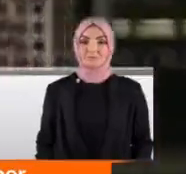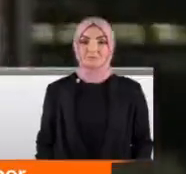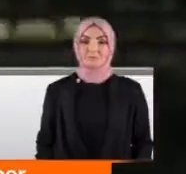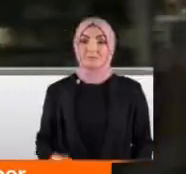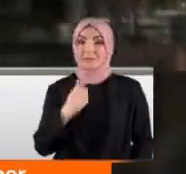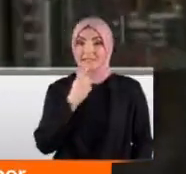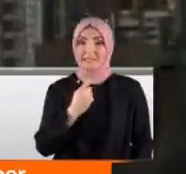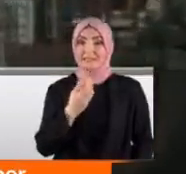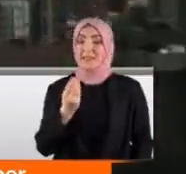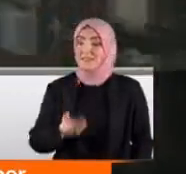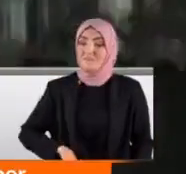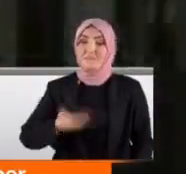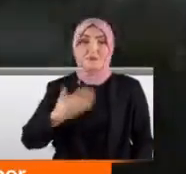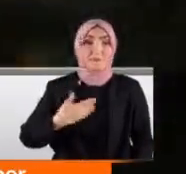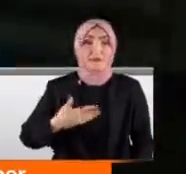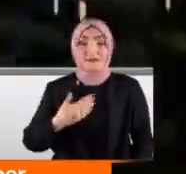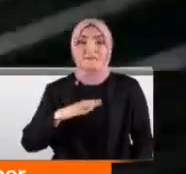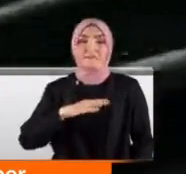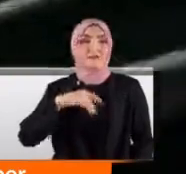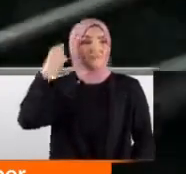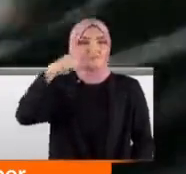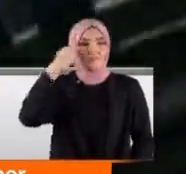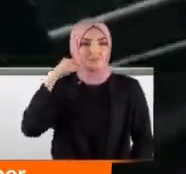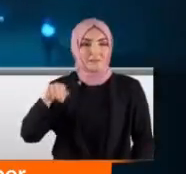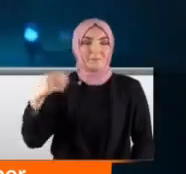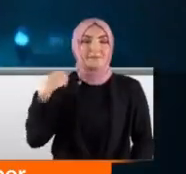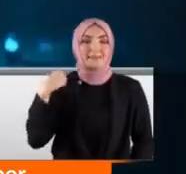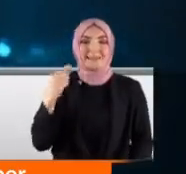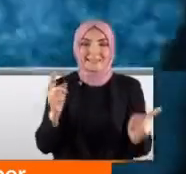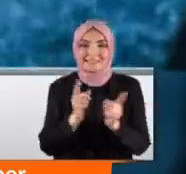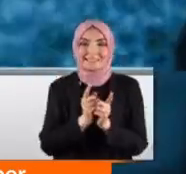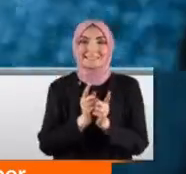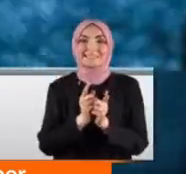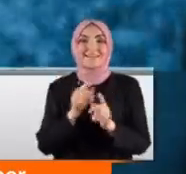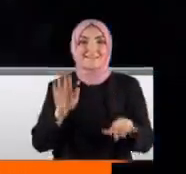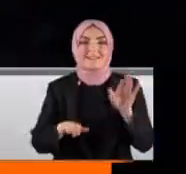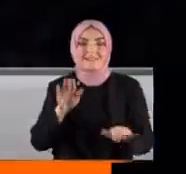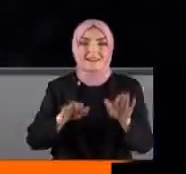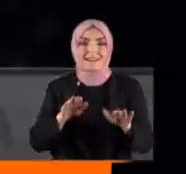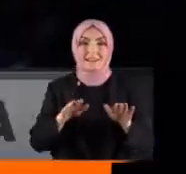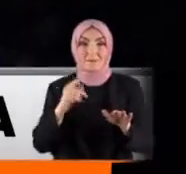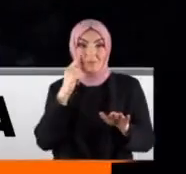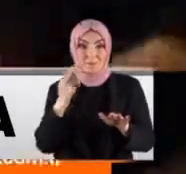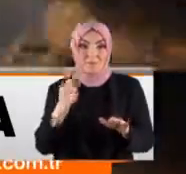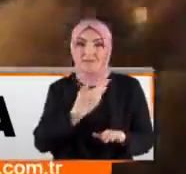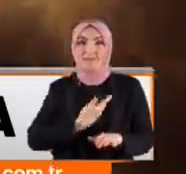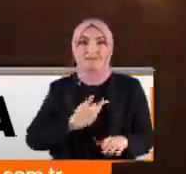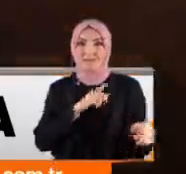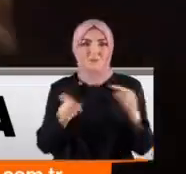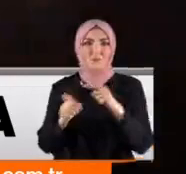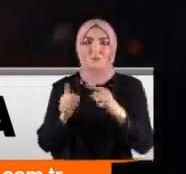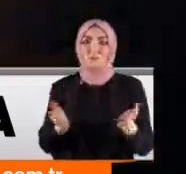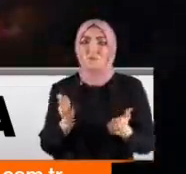Yılın en merak edilen filmlerinden biri yeni fragmanıyla sevenlerini bir kez daha heyecanlandırdı. King Kong, Godzilla'ya